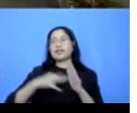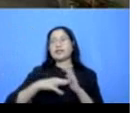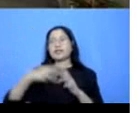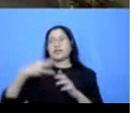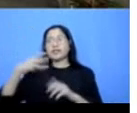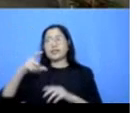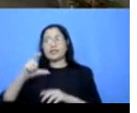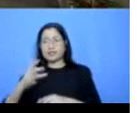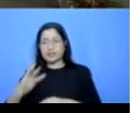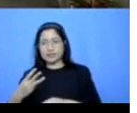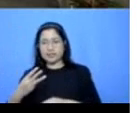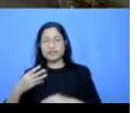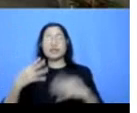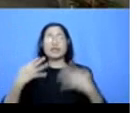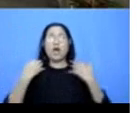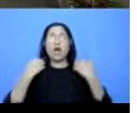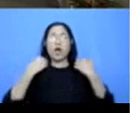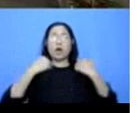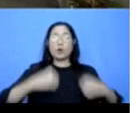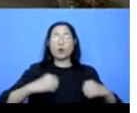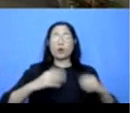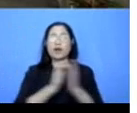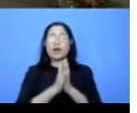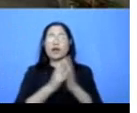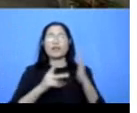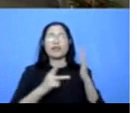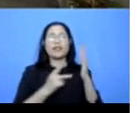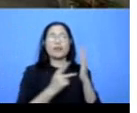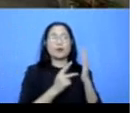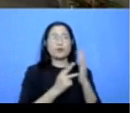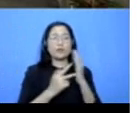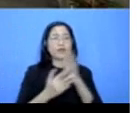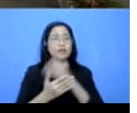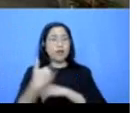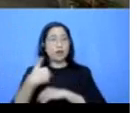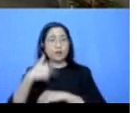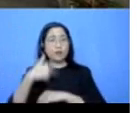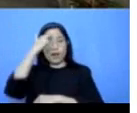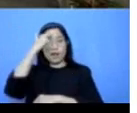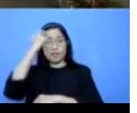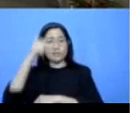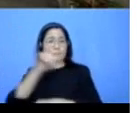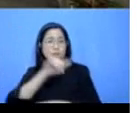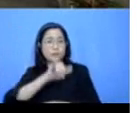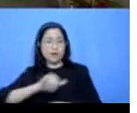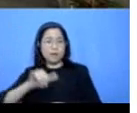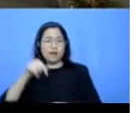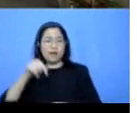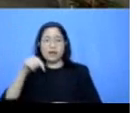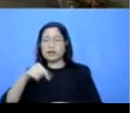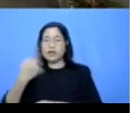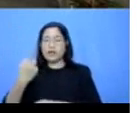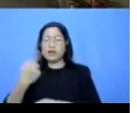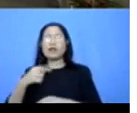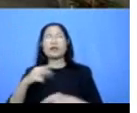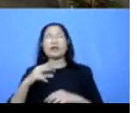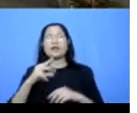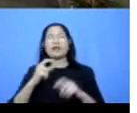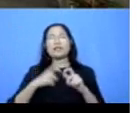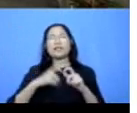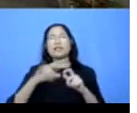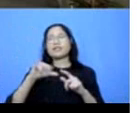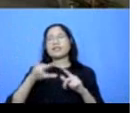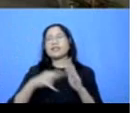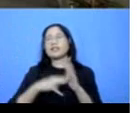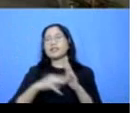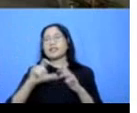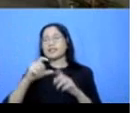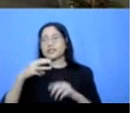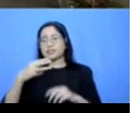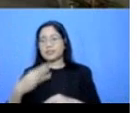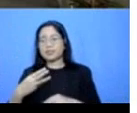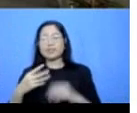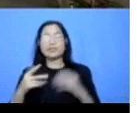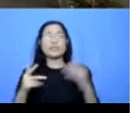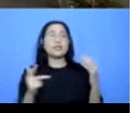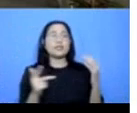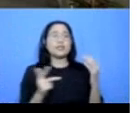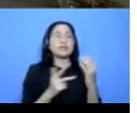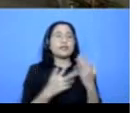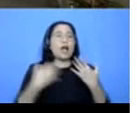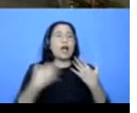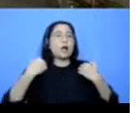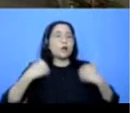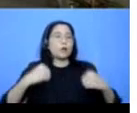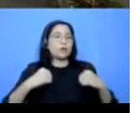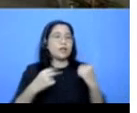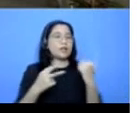belajar bersama, kita mulai. Inilah resilience, tangguh dan teknologi bersama Bapak Adi Respati. Selamat belajar